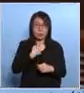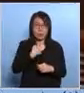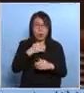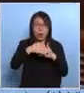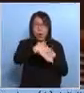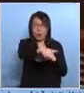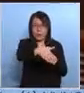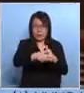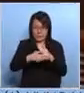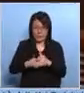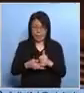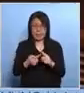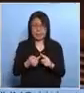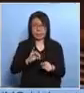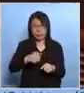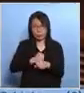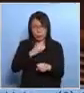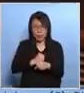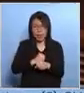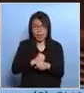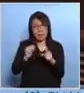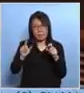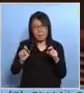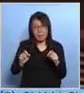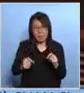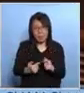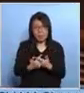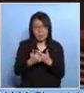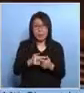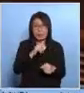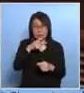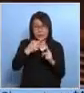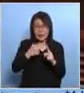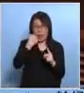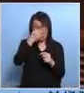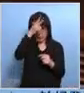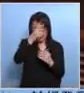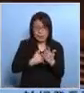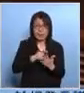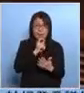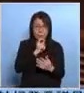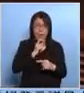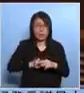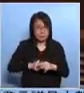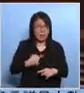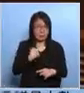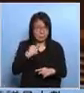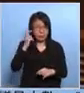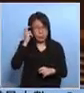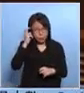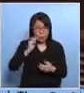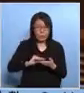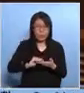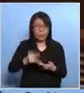輸入外勞就有一個叫做一個理據。如果真的有人口政策呢，其實你要想想究竟你是